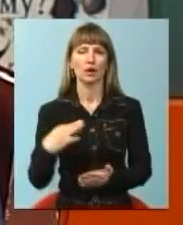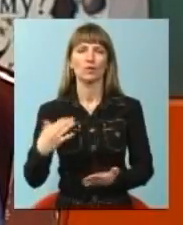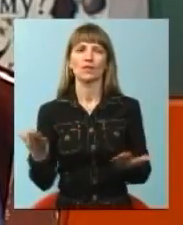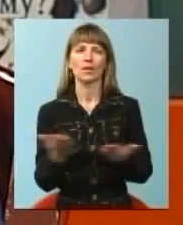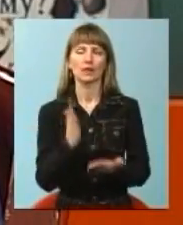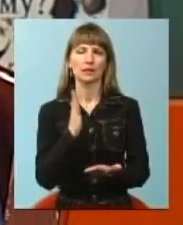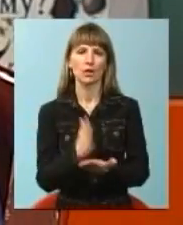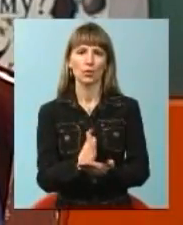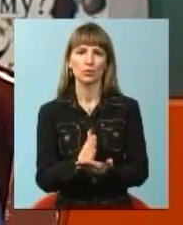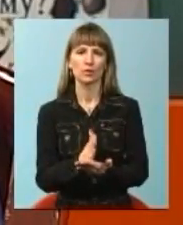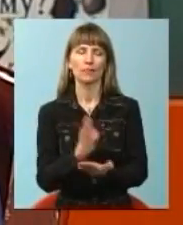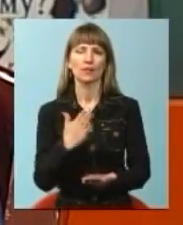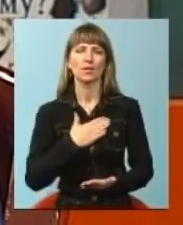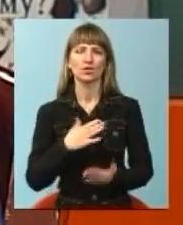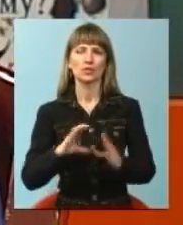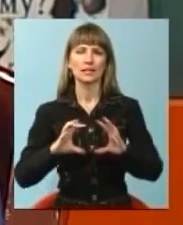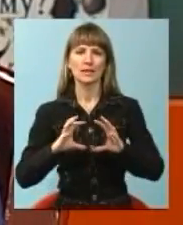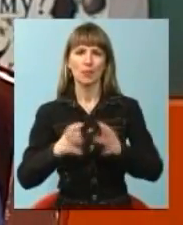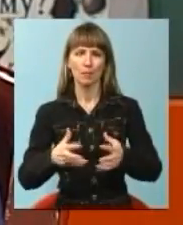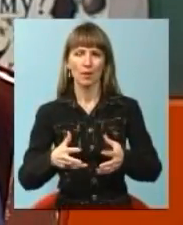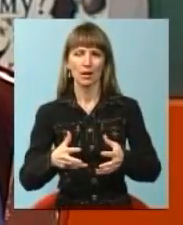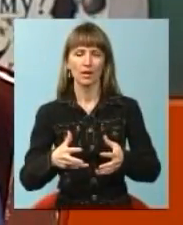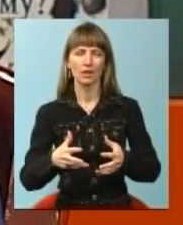яка знаходиться в нашій землі у